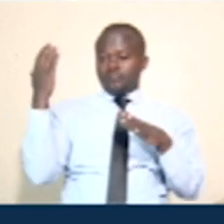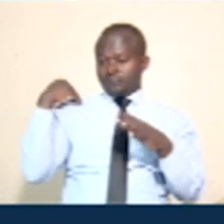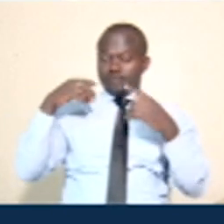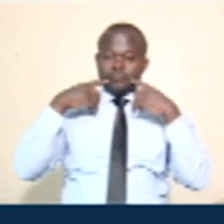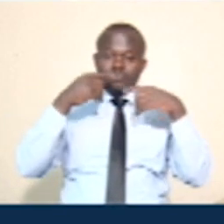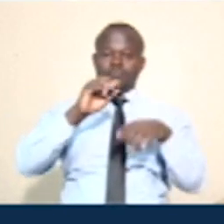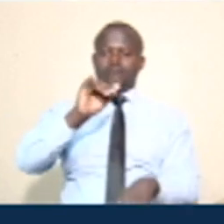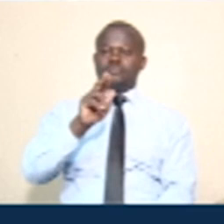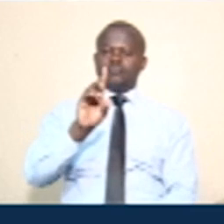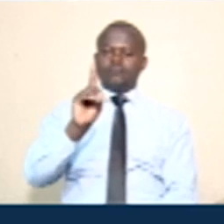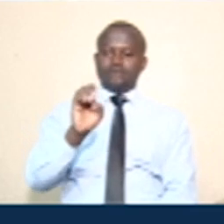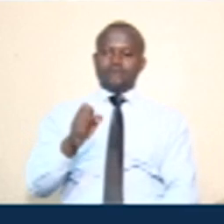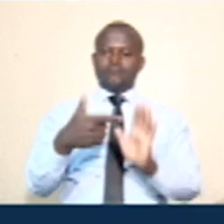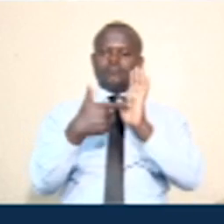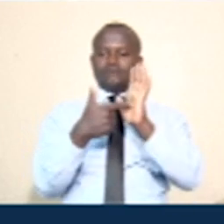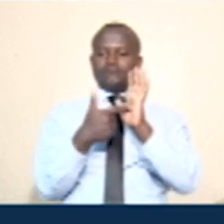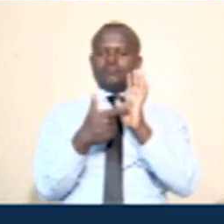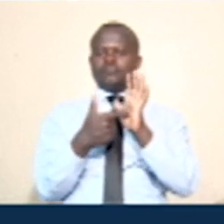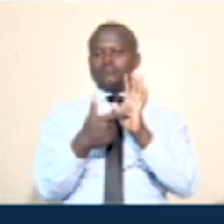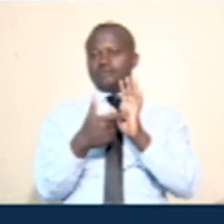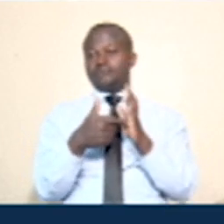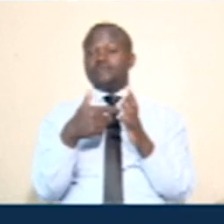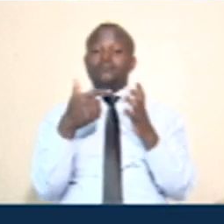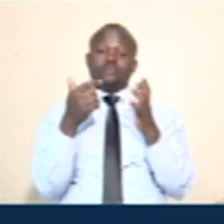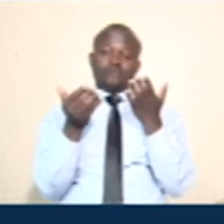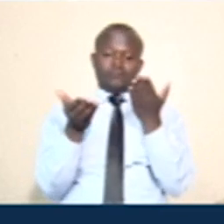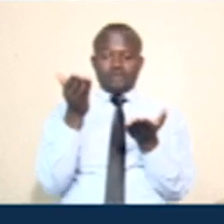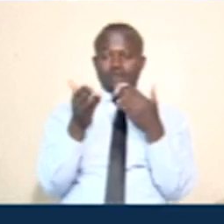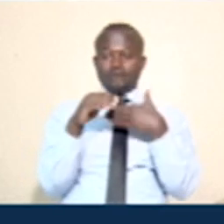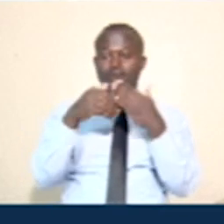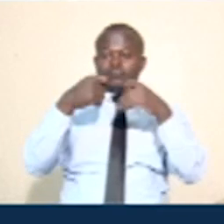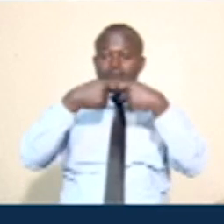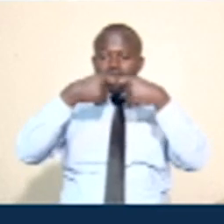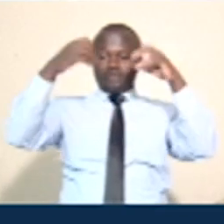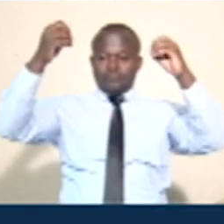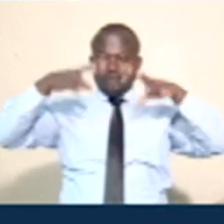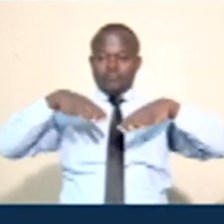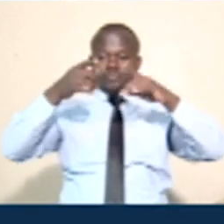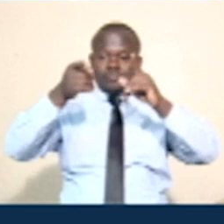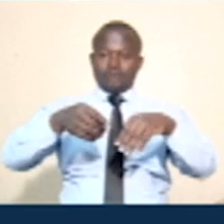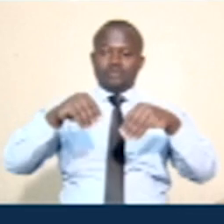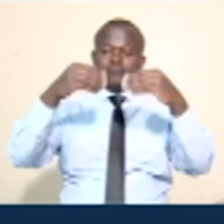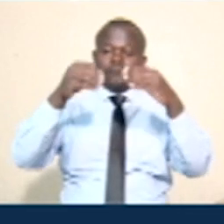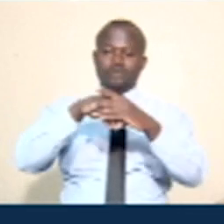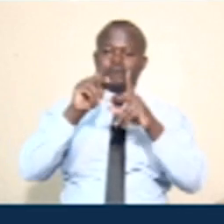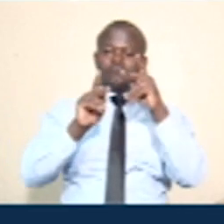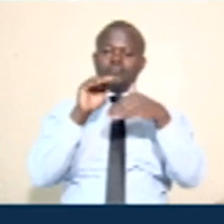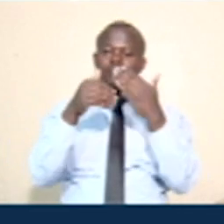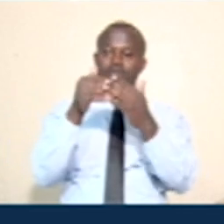gutambuka Jean-Claude Mtuyezu yagaragazaga ikigero amashanyarazi ageze hatangwa mu